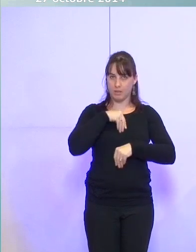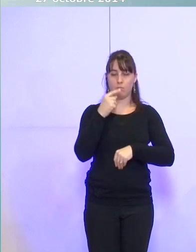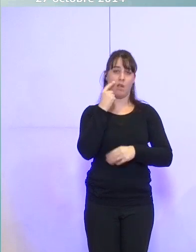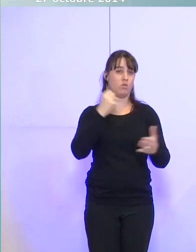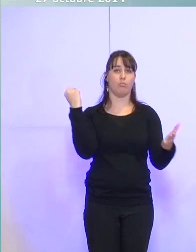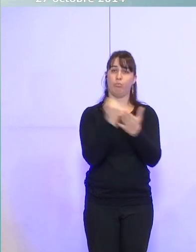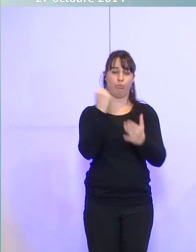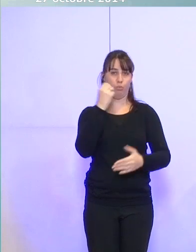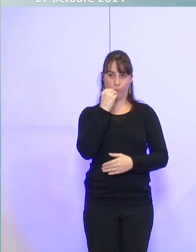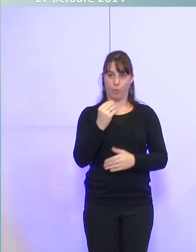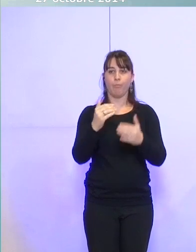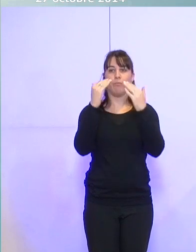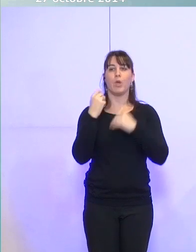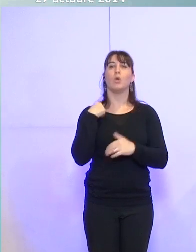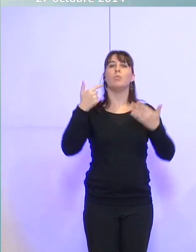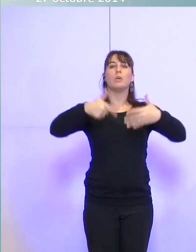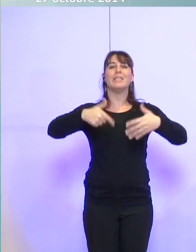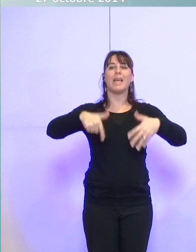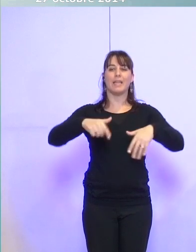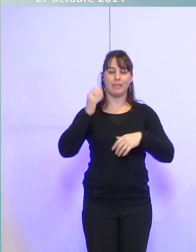adoptée. Délibération numéro 17.